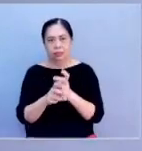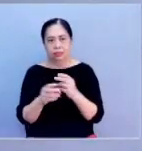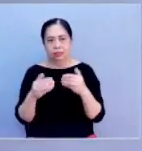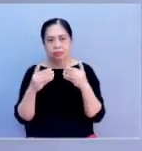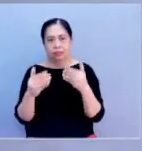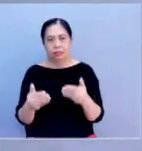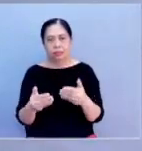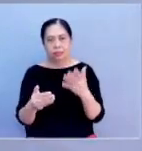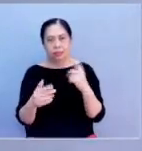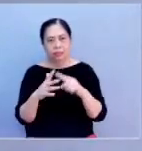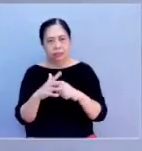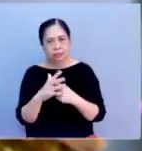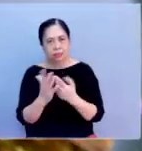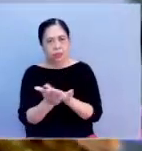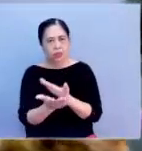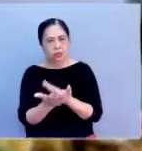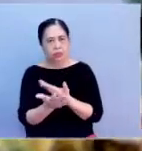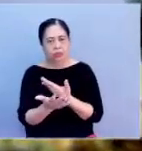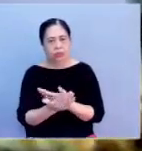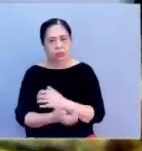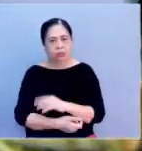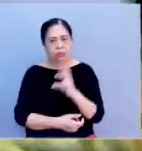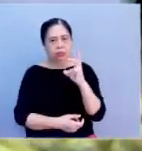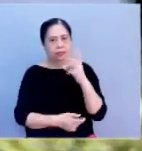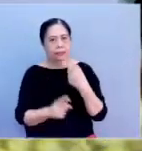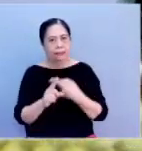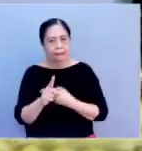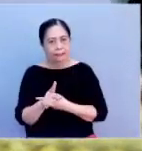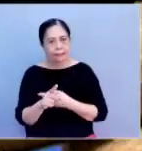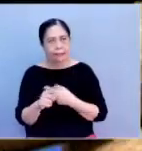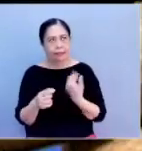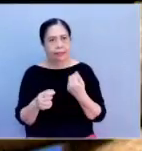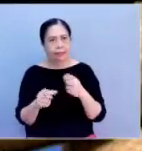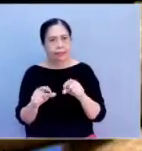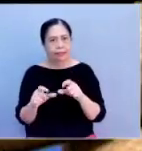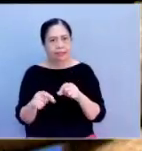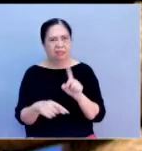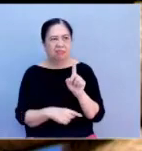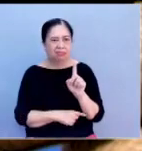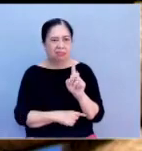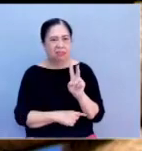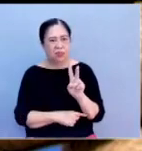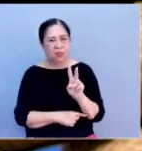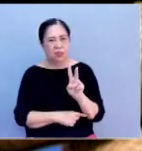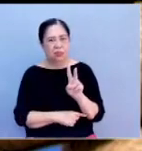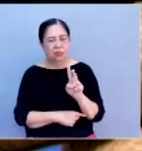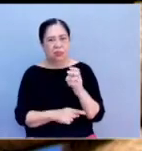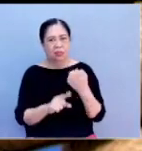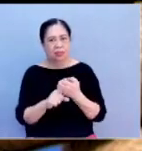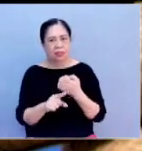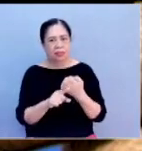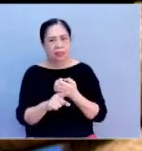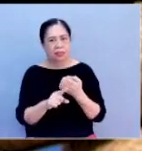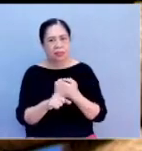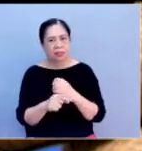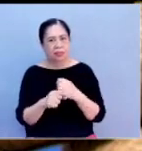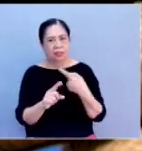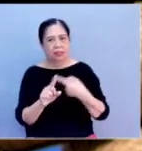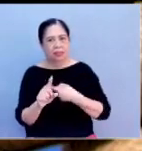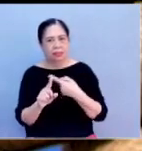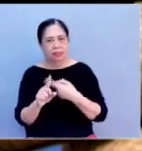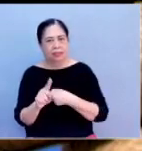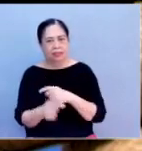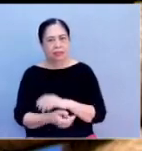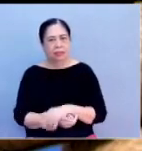noong nagsisimula pa lang siya. 6 months na ang benta po namin, isa lang, dalawa, every month.